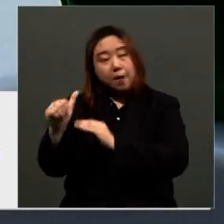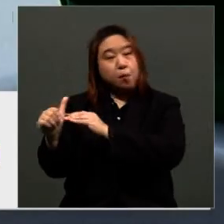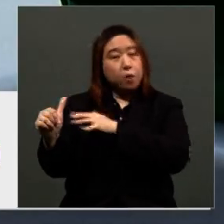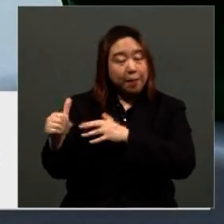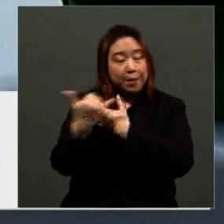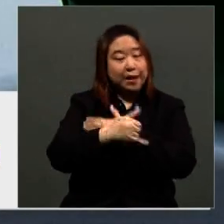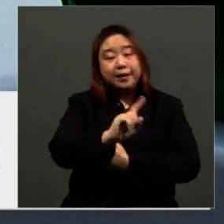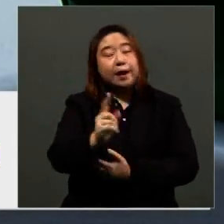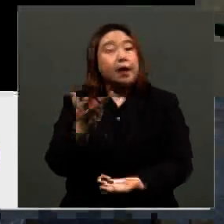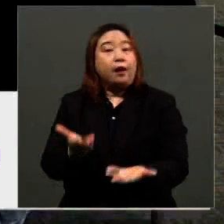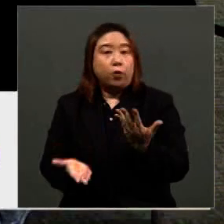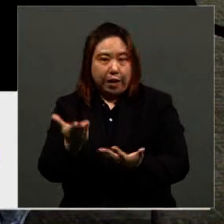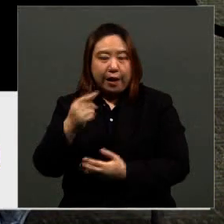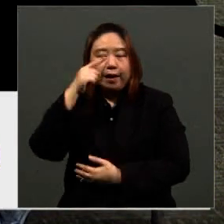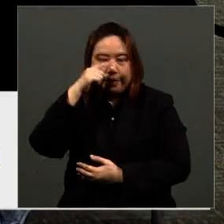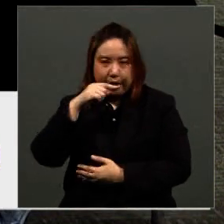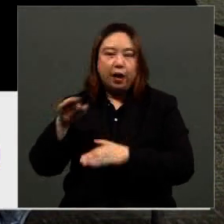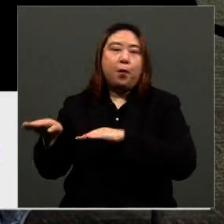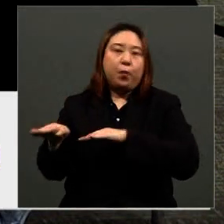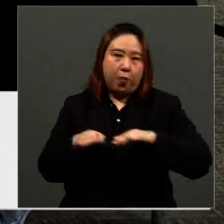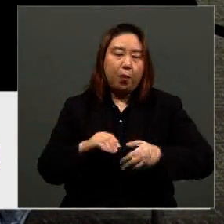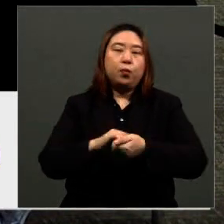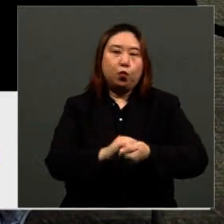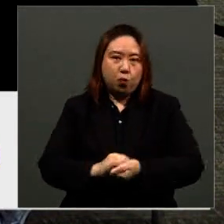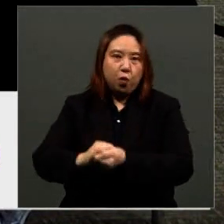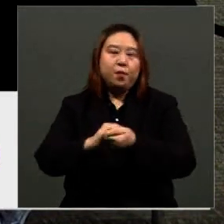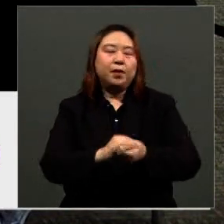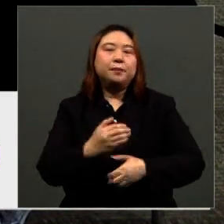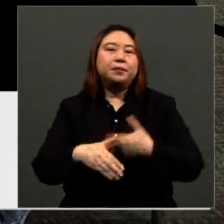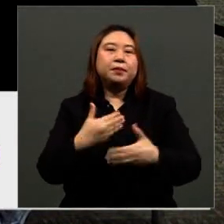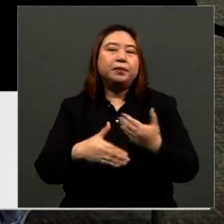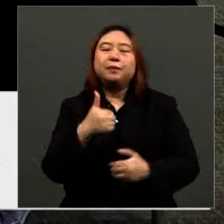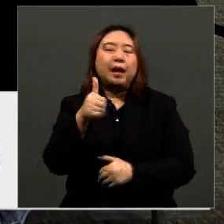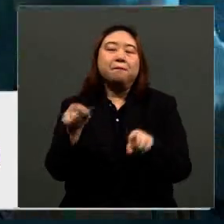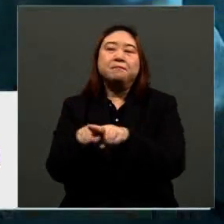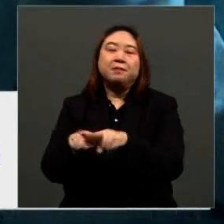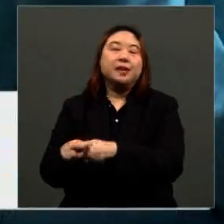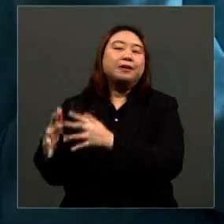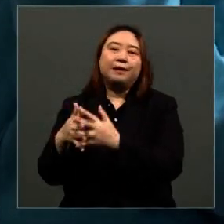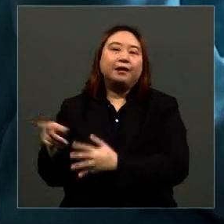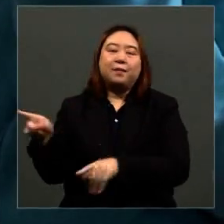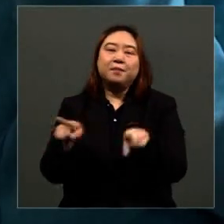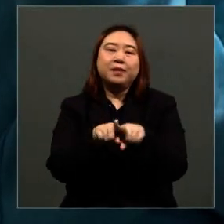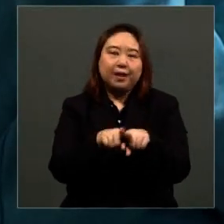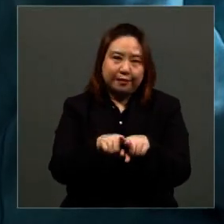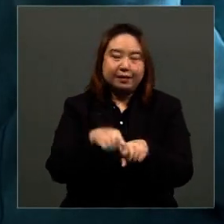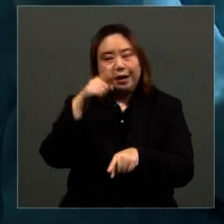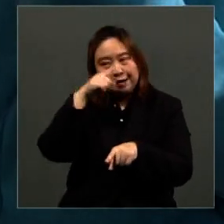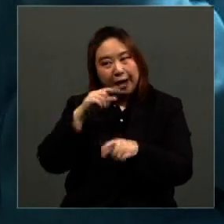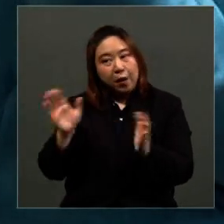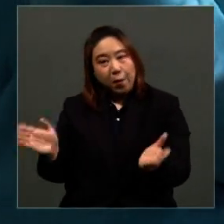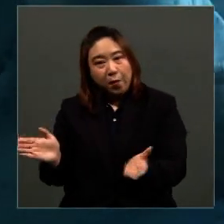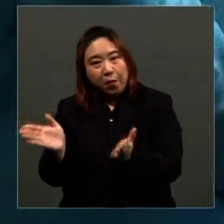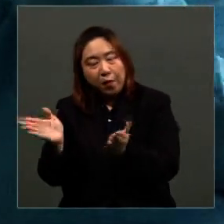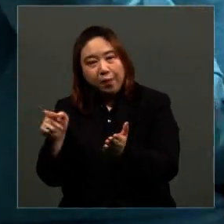ทุกประเทศประเทศไทยก็พร้อมที่จะดำเนินความสัมพันธ์และร่วมมือกับทุกประเทศเช่นเดียวกับสหรัฐที่ประเทศไทยพร้อมจะเสริมสร้างความ